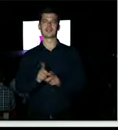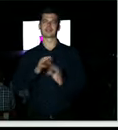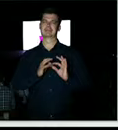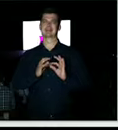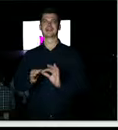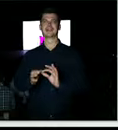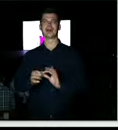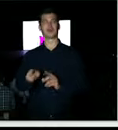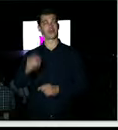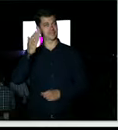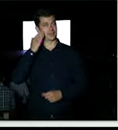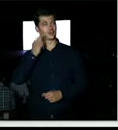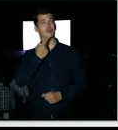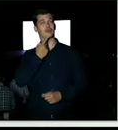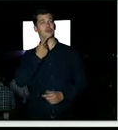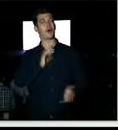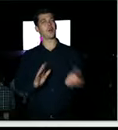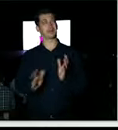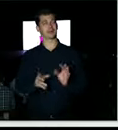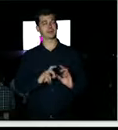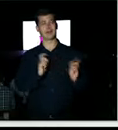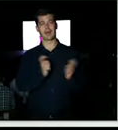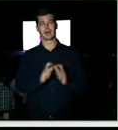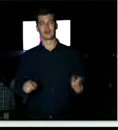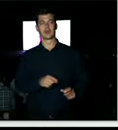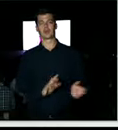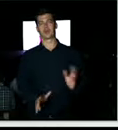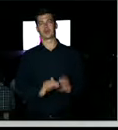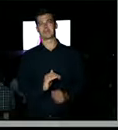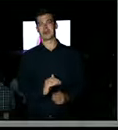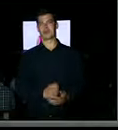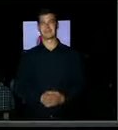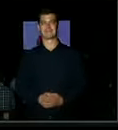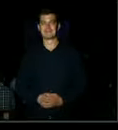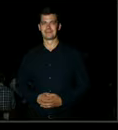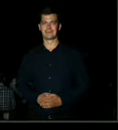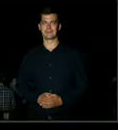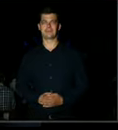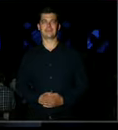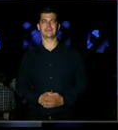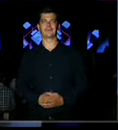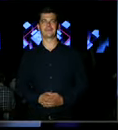Teraz wie, co to znaczy opieka ciągła nad takim małym urlopem.